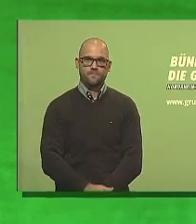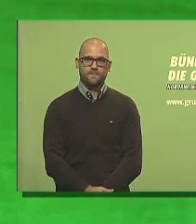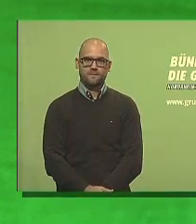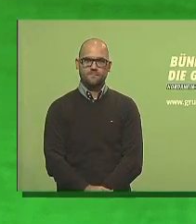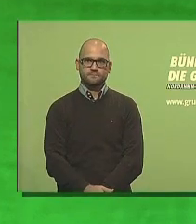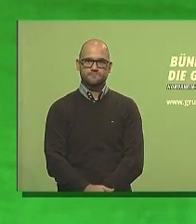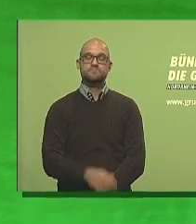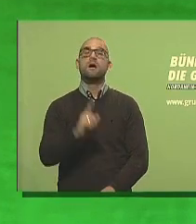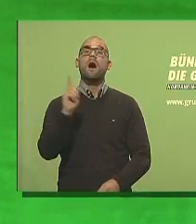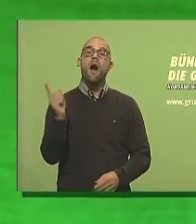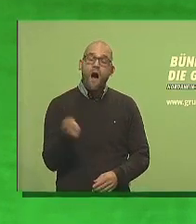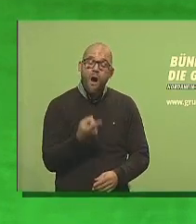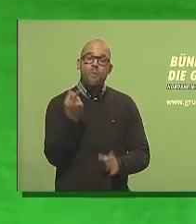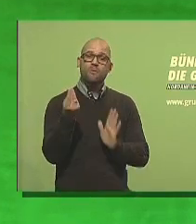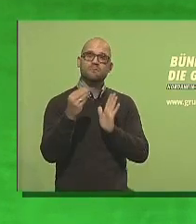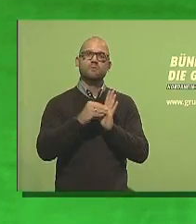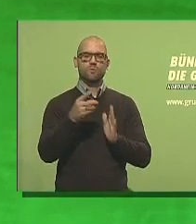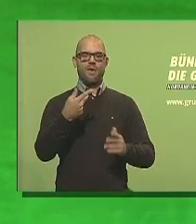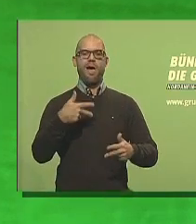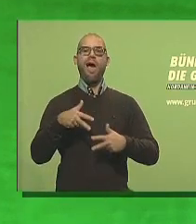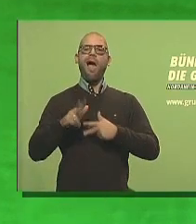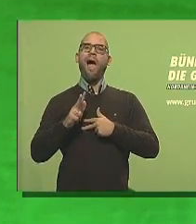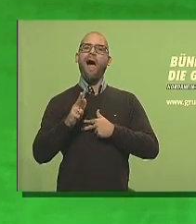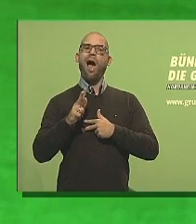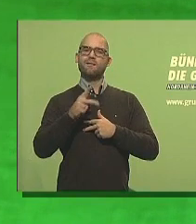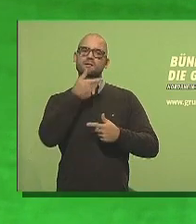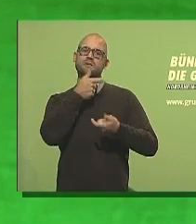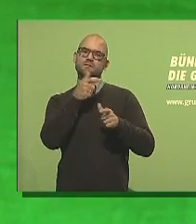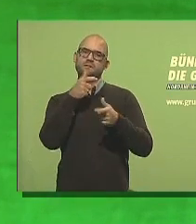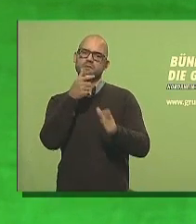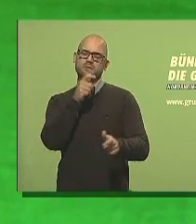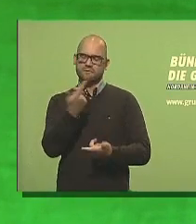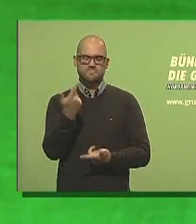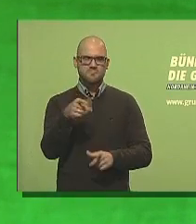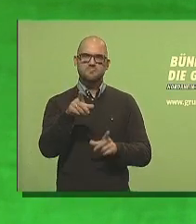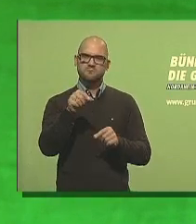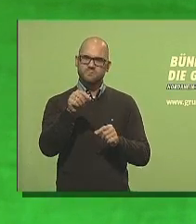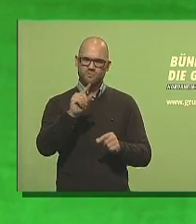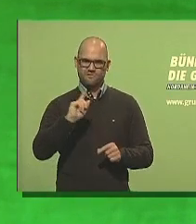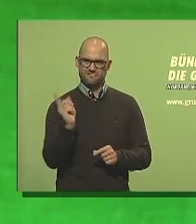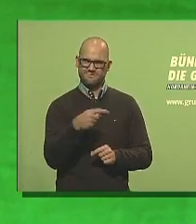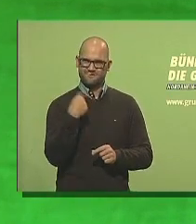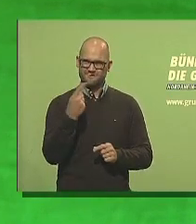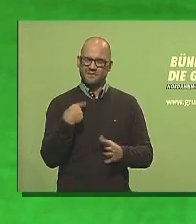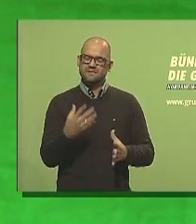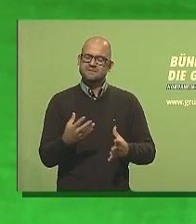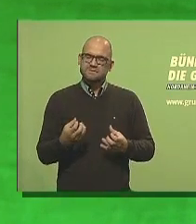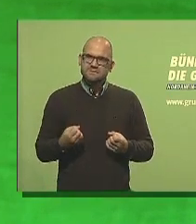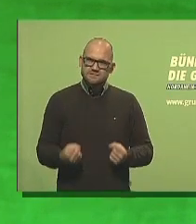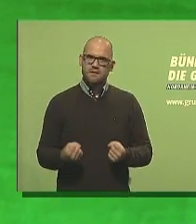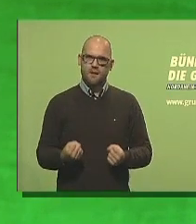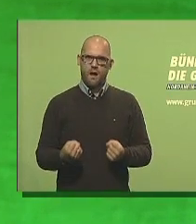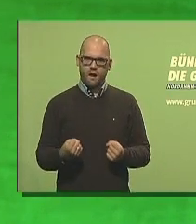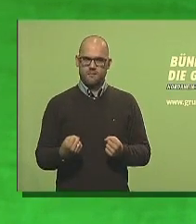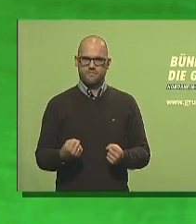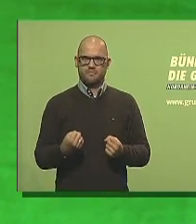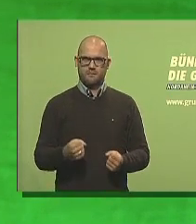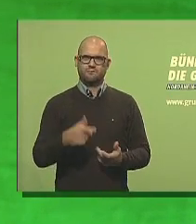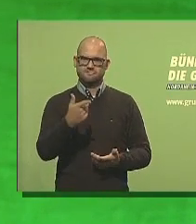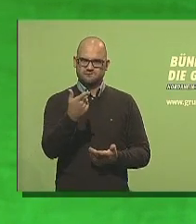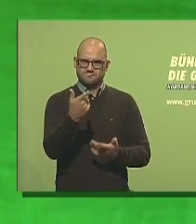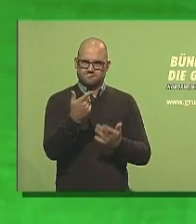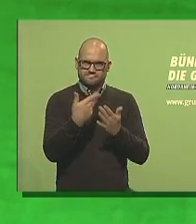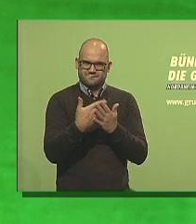zur Ehrlichkeit gehört dann auch dazu, dass wenn wir so sicher sind, dass es so wichtig ist, dass Kinder schon ganz